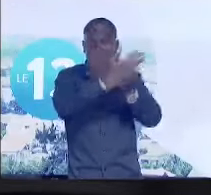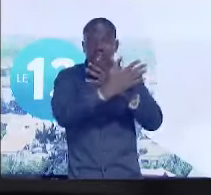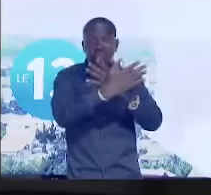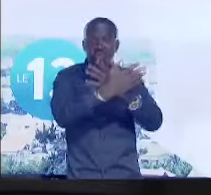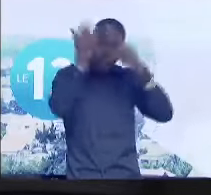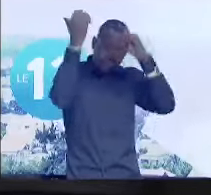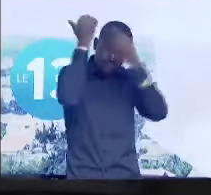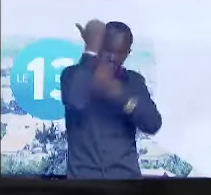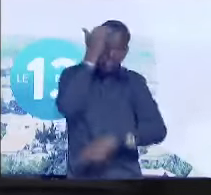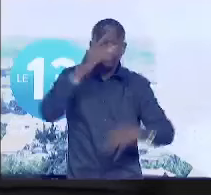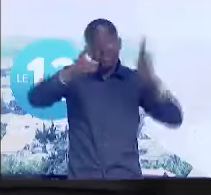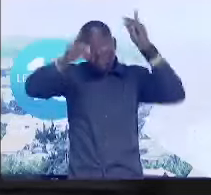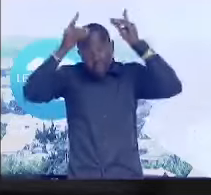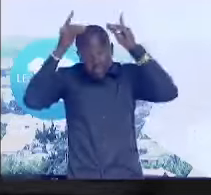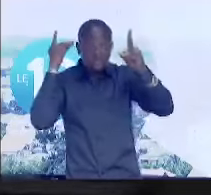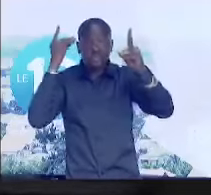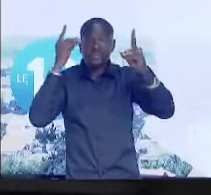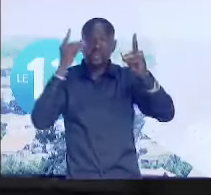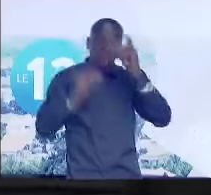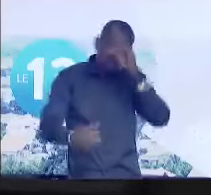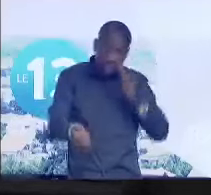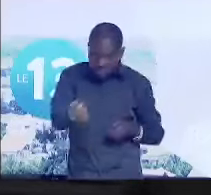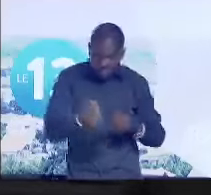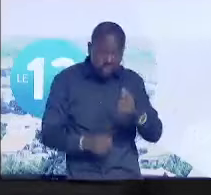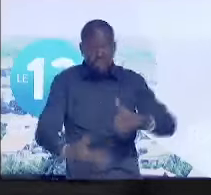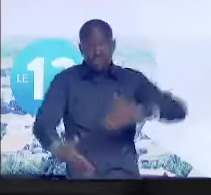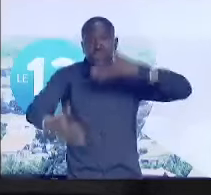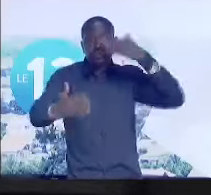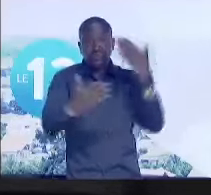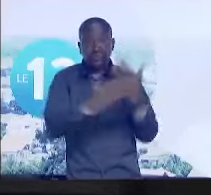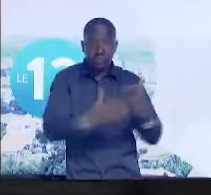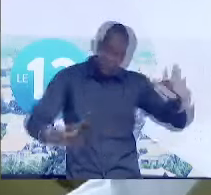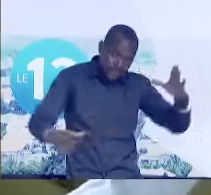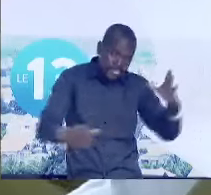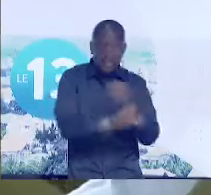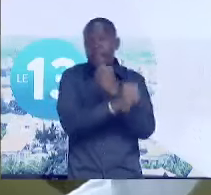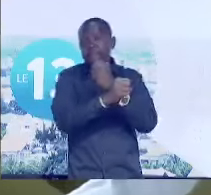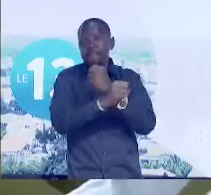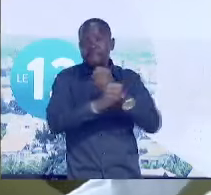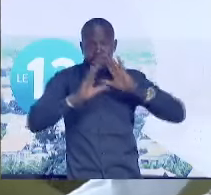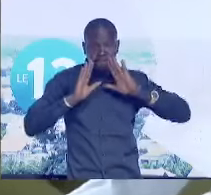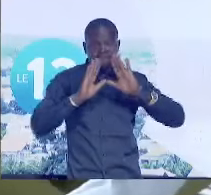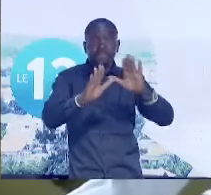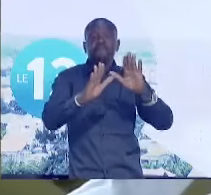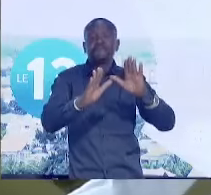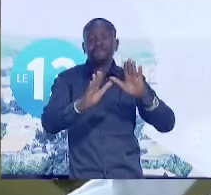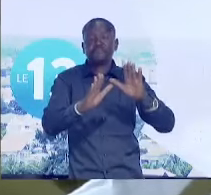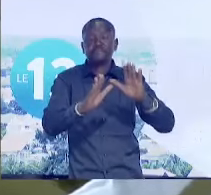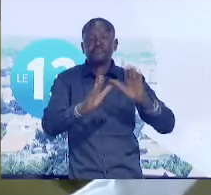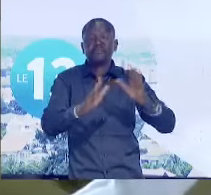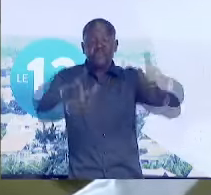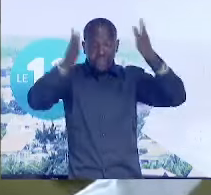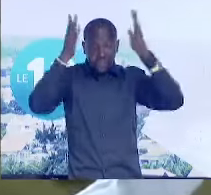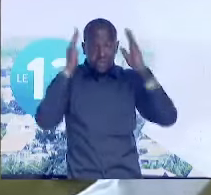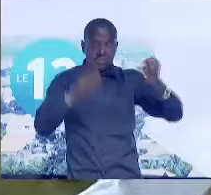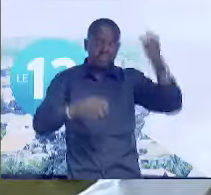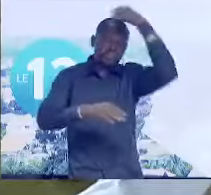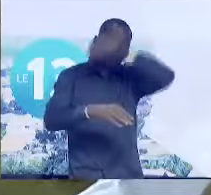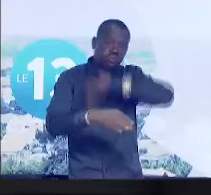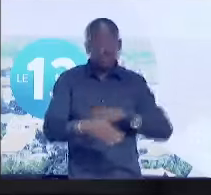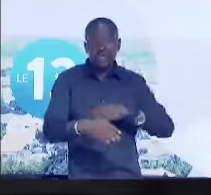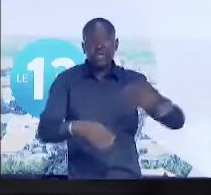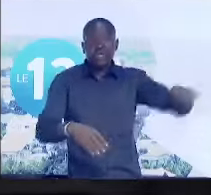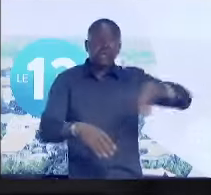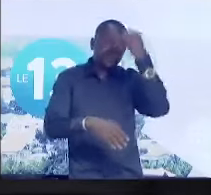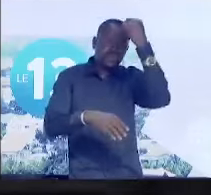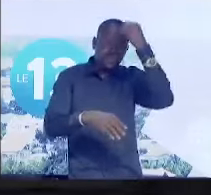en matière douanière. Il y a la gestion des biens confisqués ou abandonnés. Il y a la préservation des intérêts civils de l'État. Donc